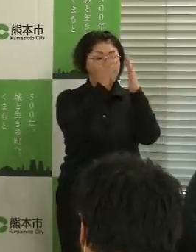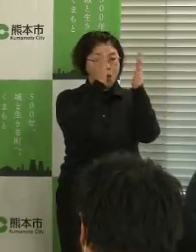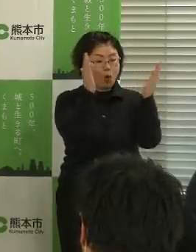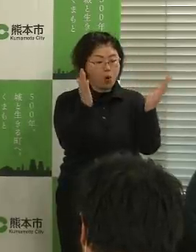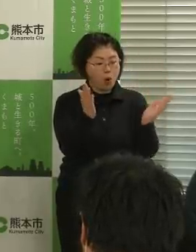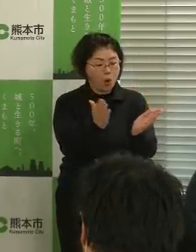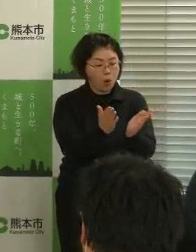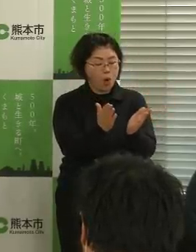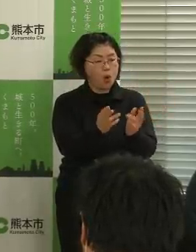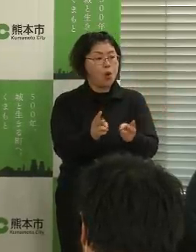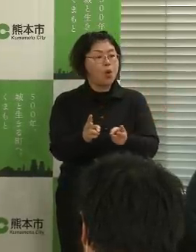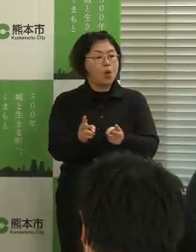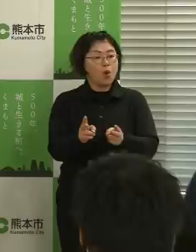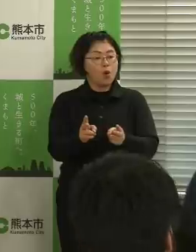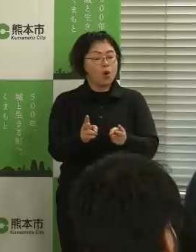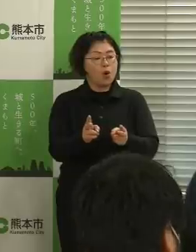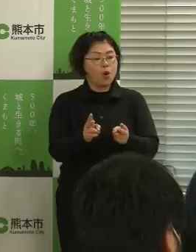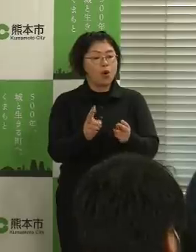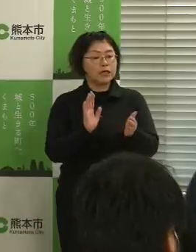って、